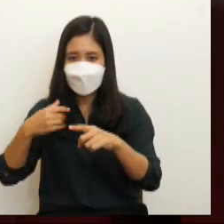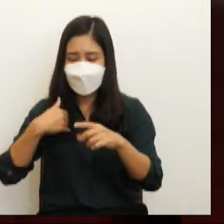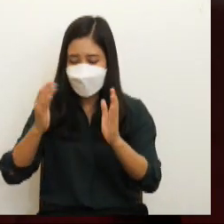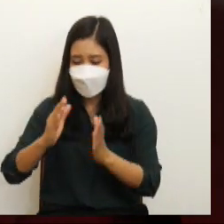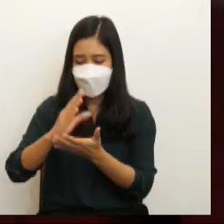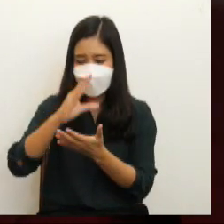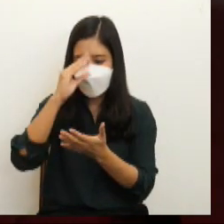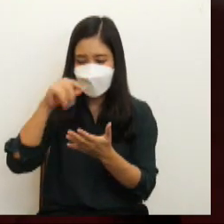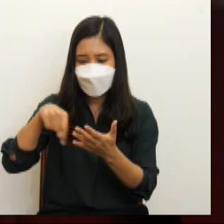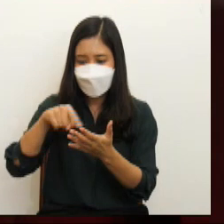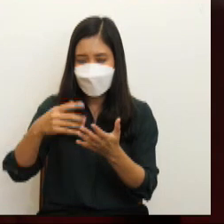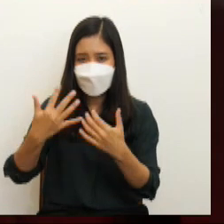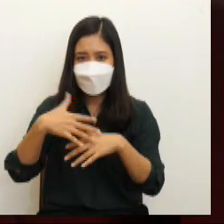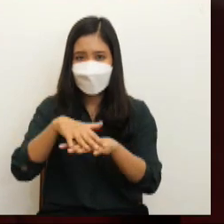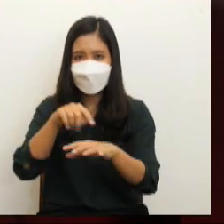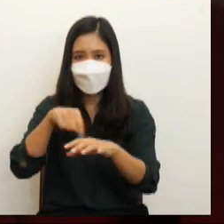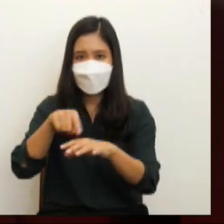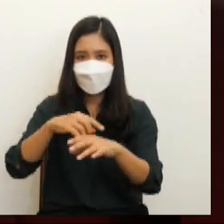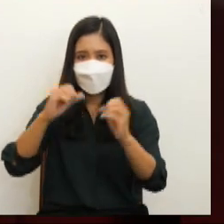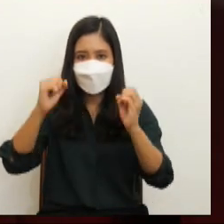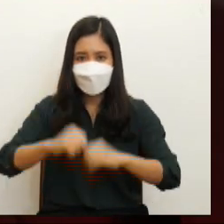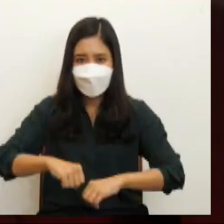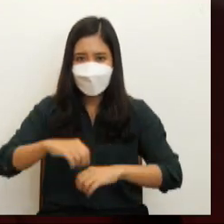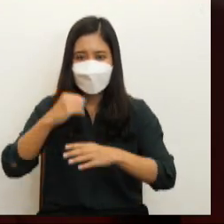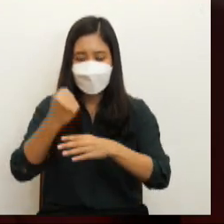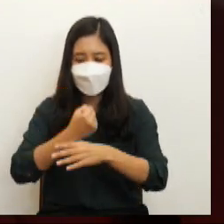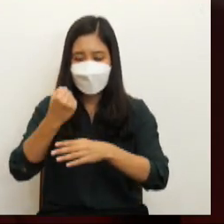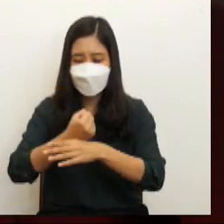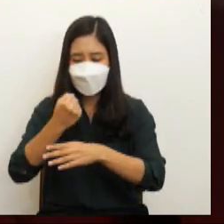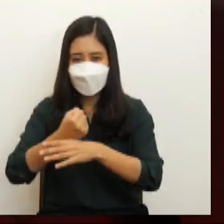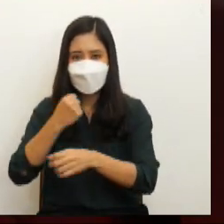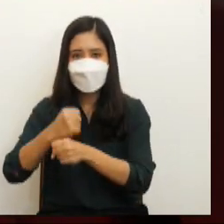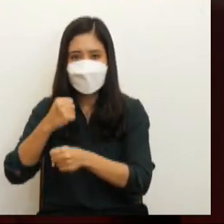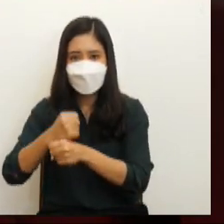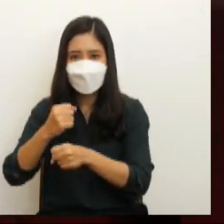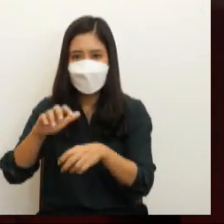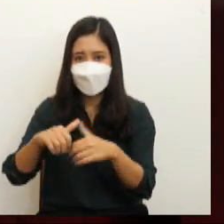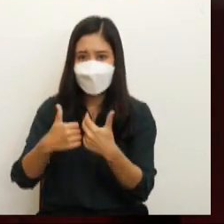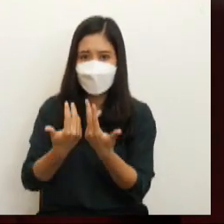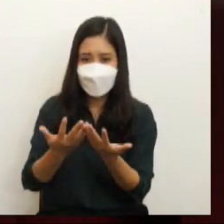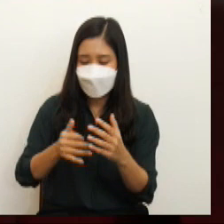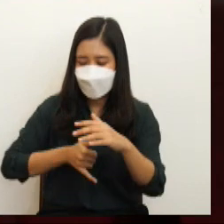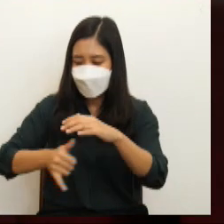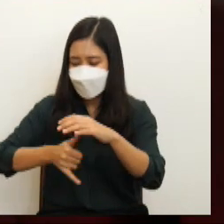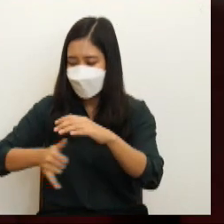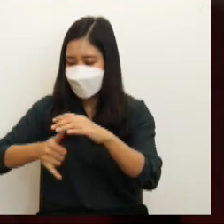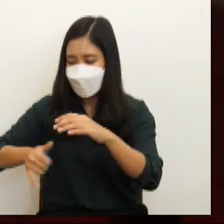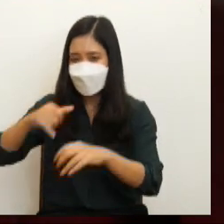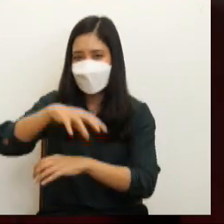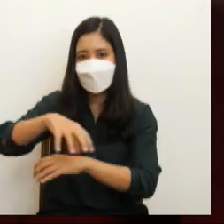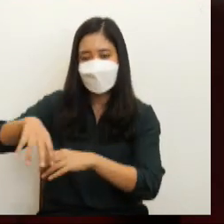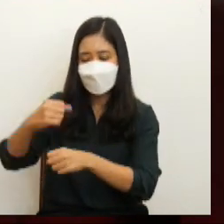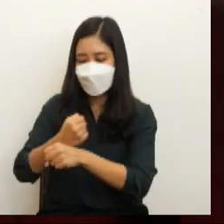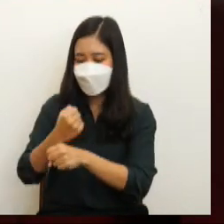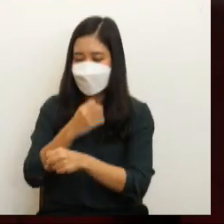การบัญชีซึ่งสามารถที่จะฝึกงานในสำนักงานภายในวิทยาลัยได้นะคะเพราะฉะนั้นงาน